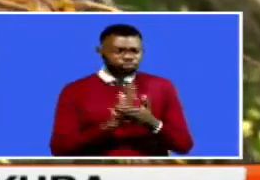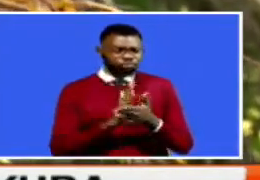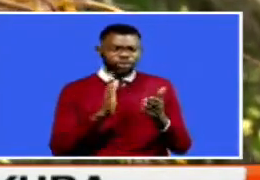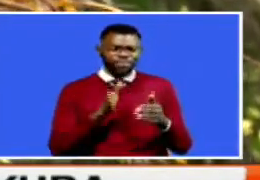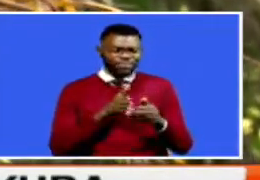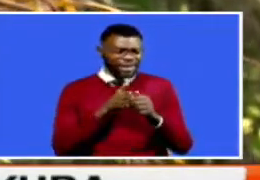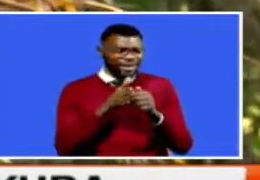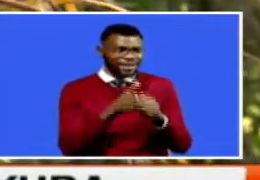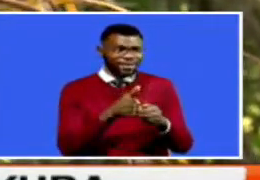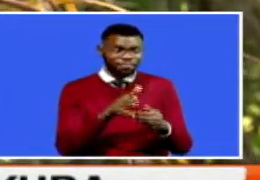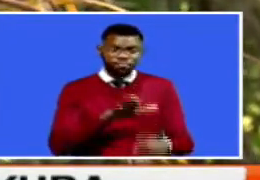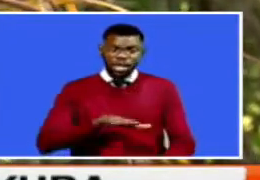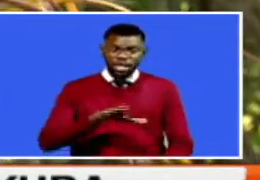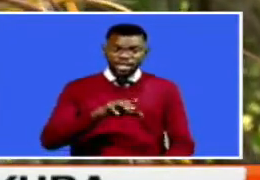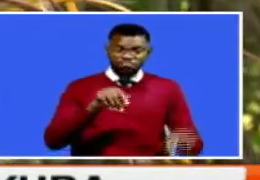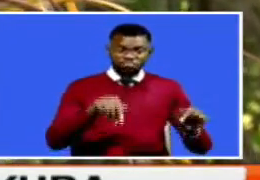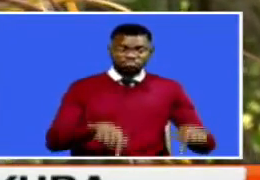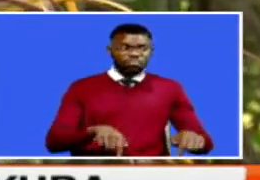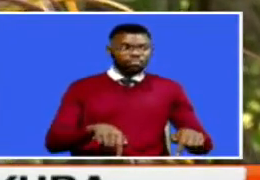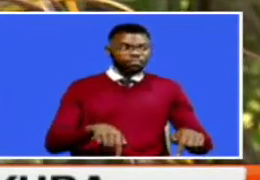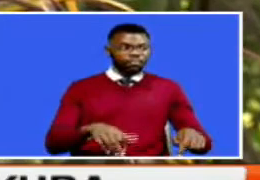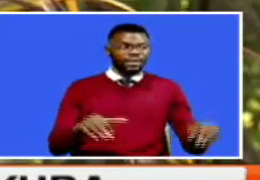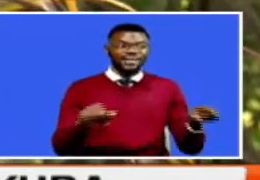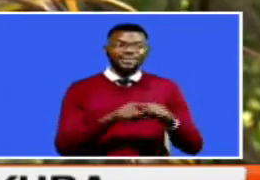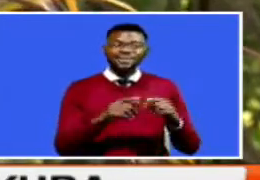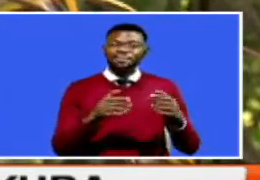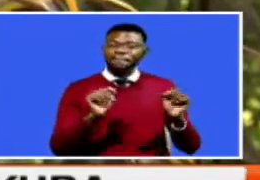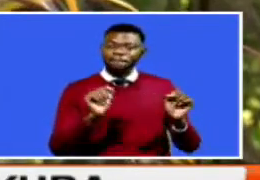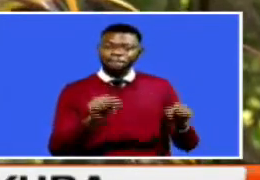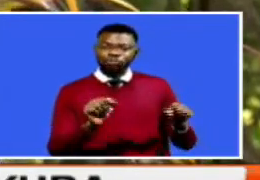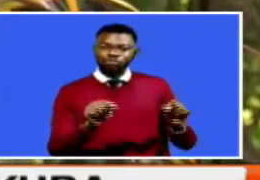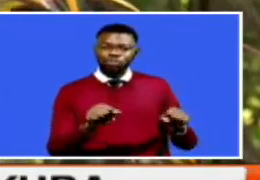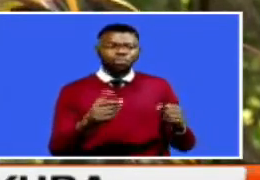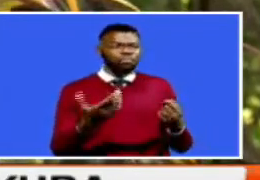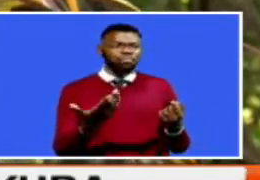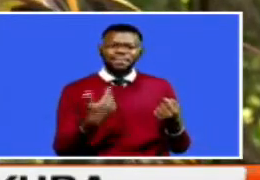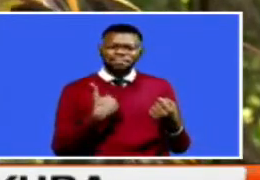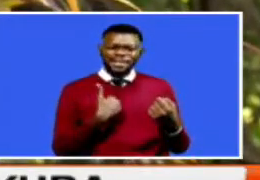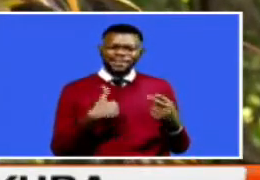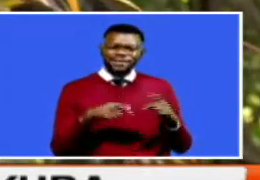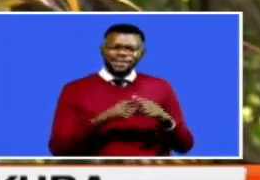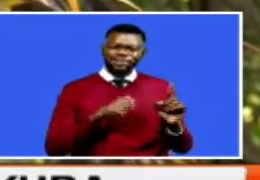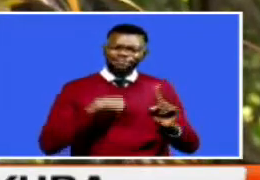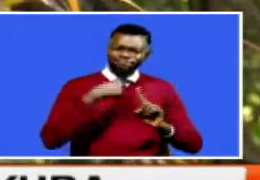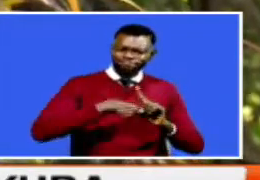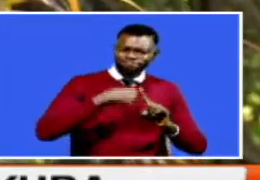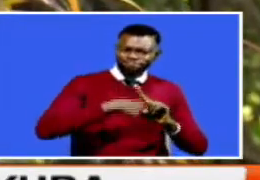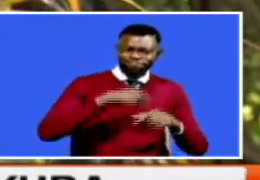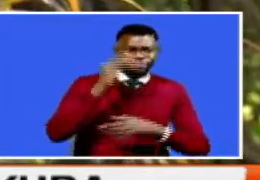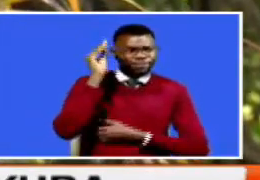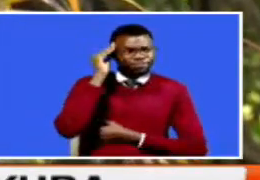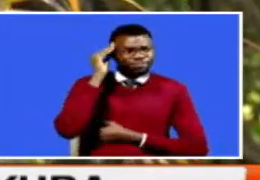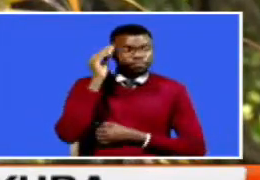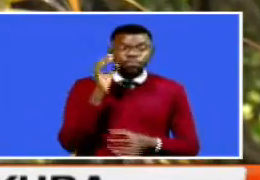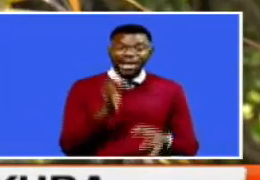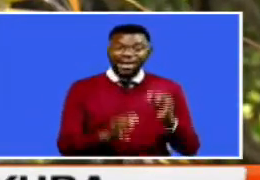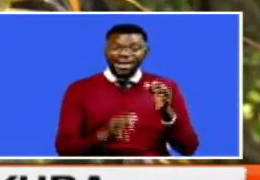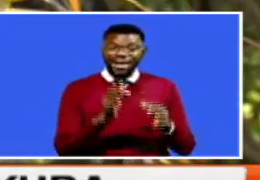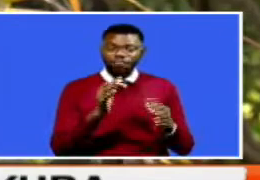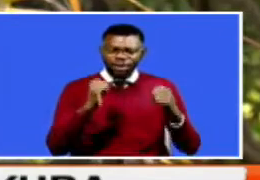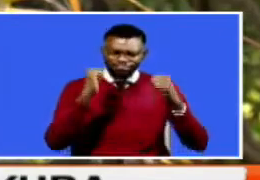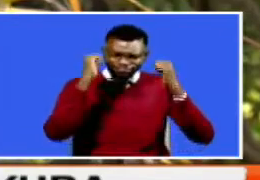kutoka hii eneo na moja wao, ninaweza kuweka, nimeweka effort yangu kwa mambo ya education. Tukikuwa na